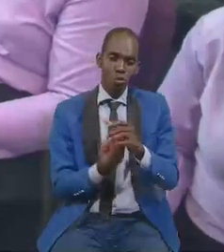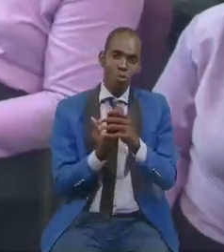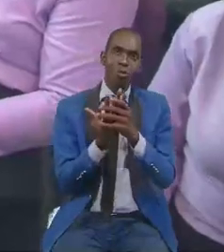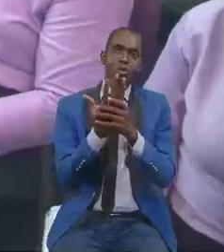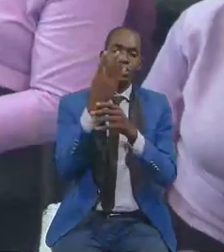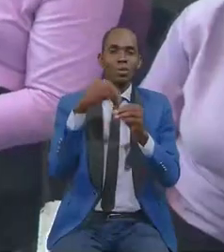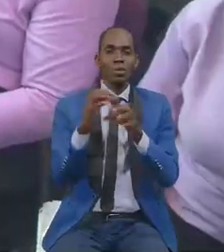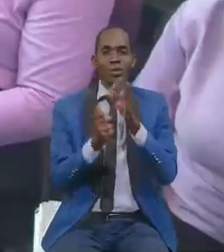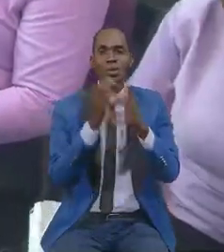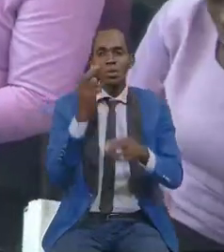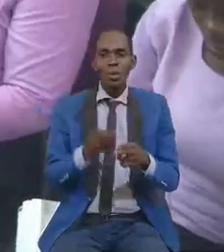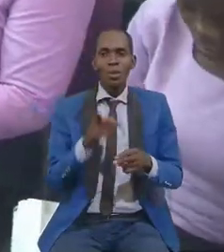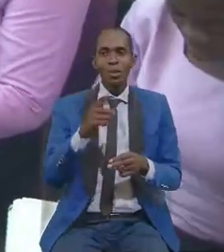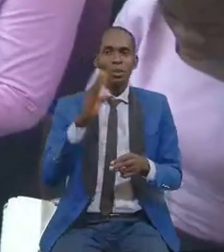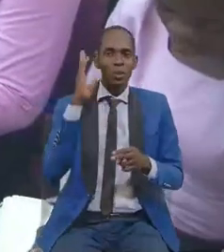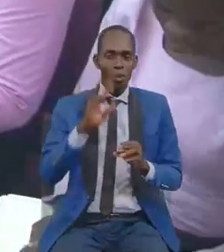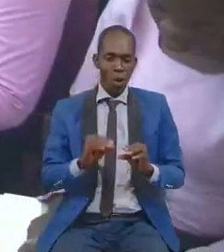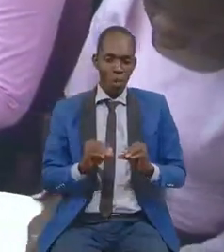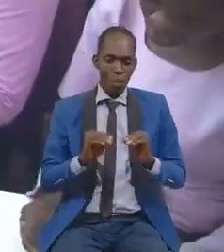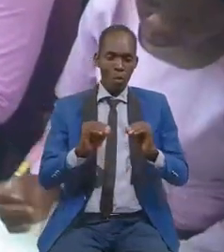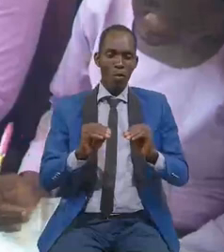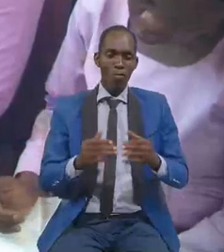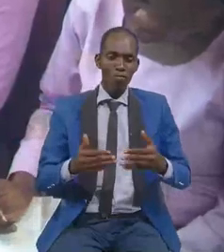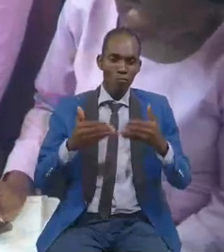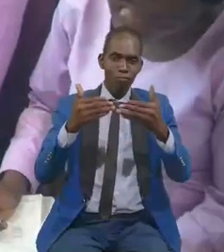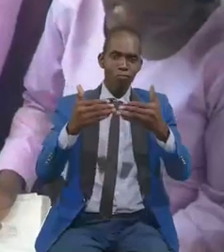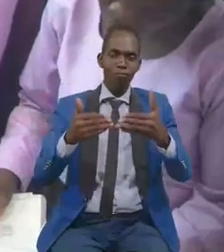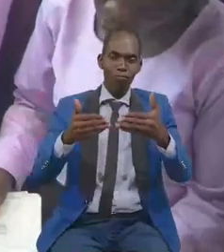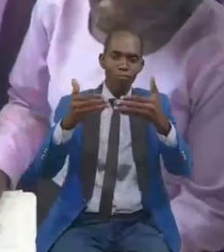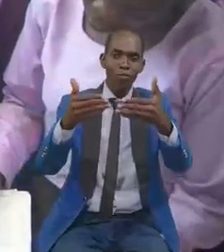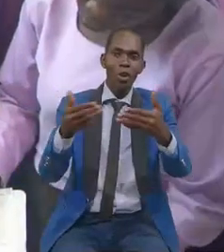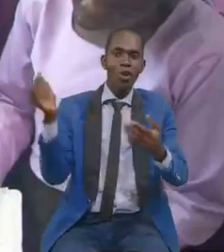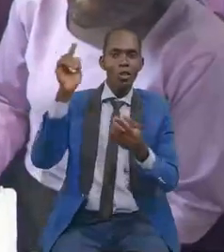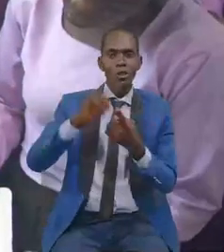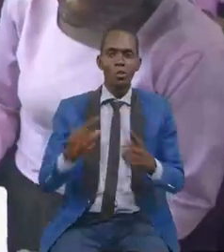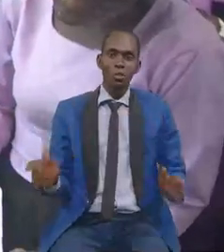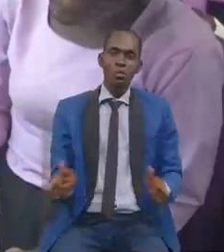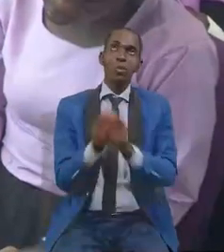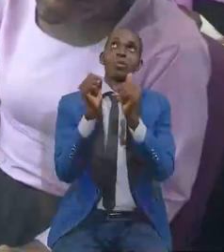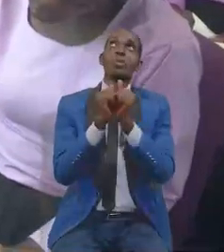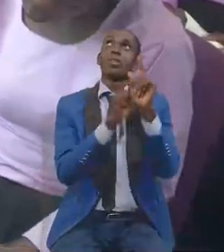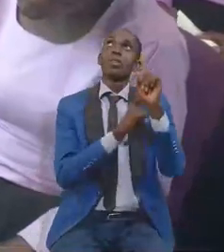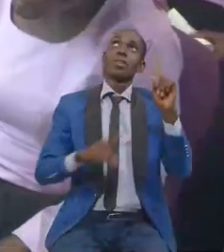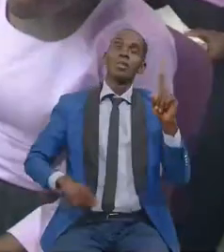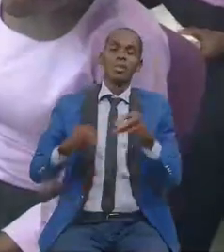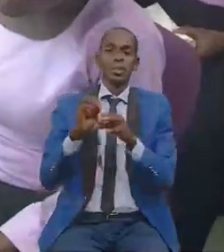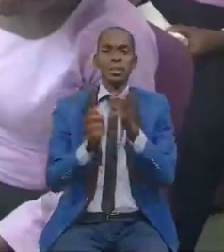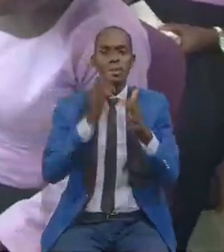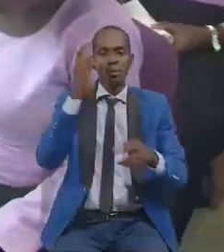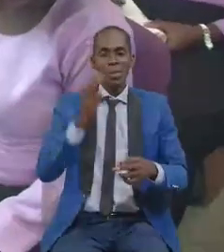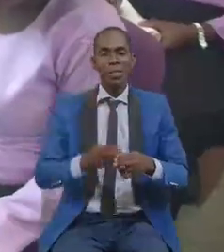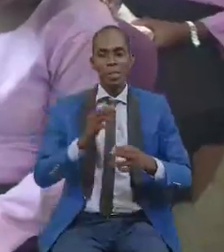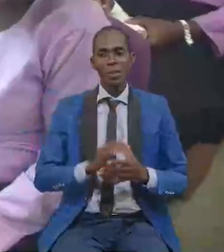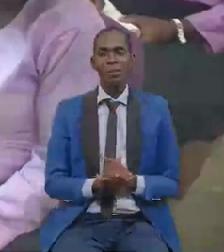airs, vous allez avancer, avancer, avancer jusqu'à ce que vous voyez le Seigneur face à face au nom de